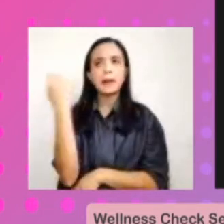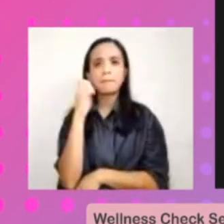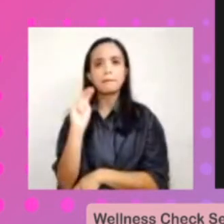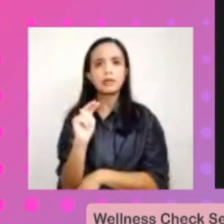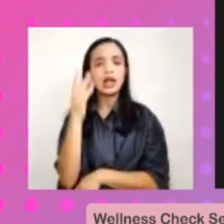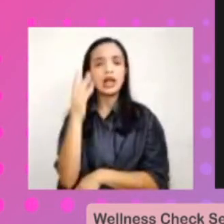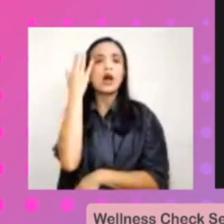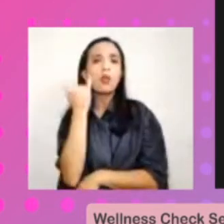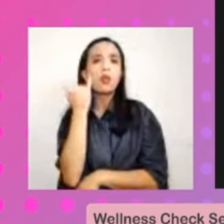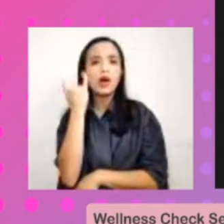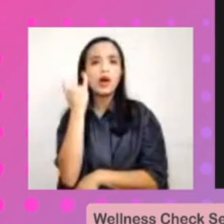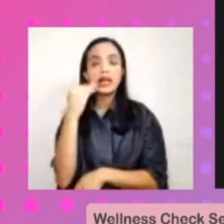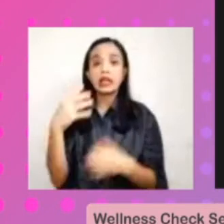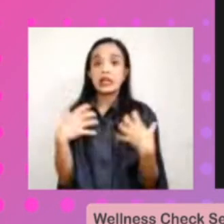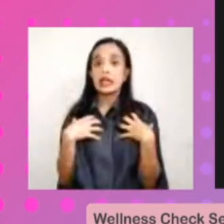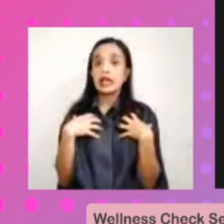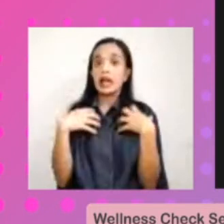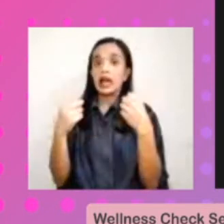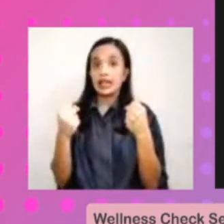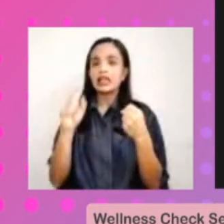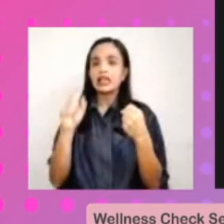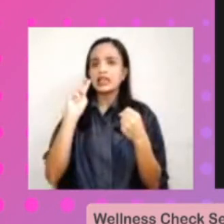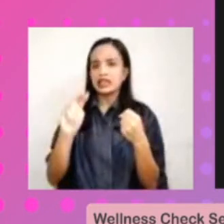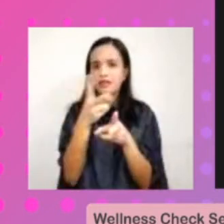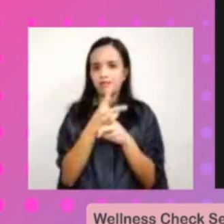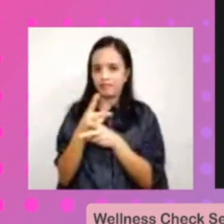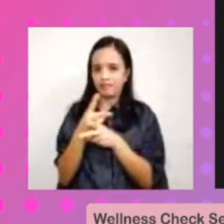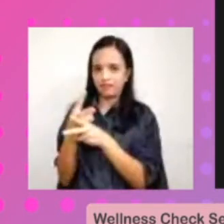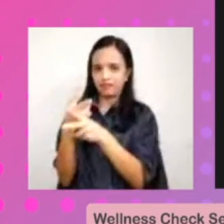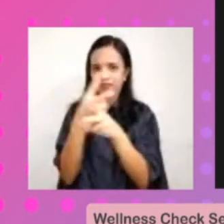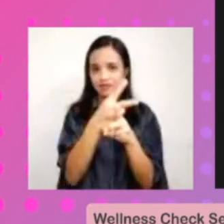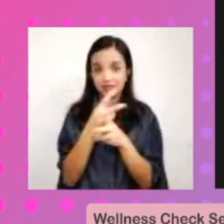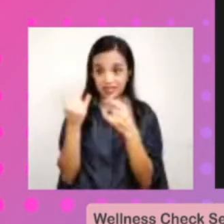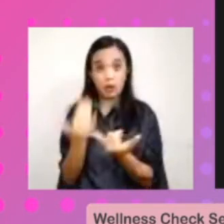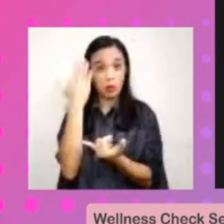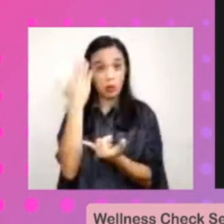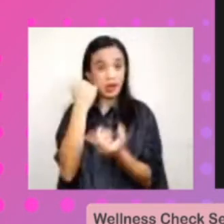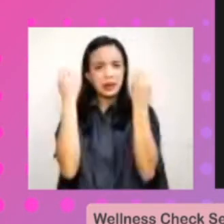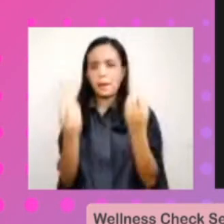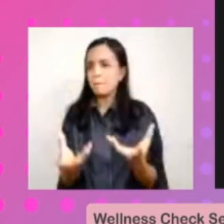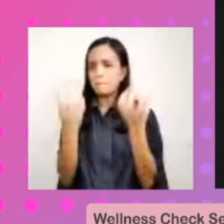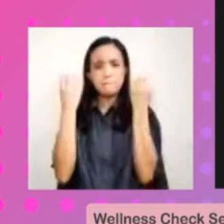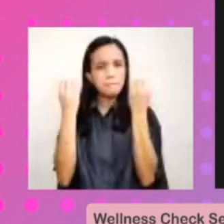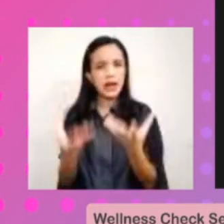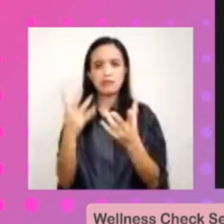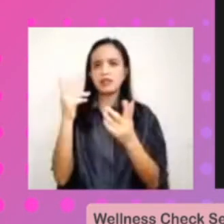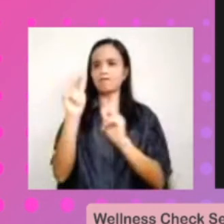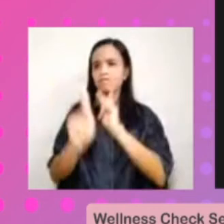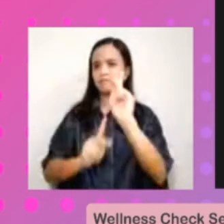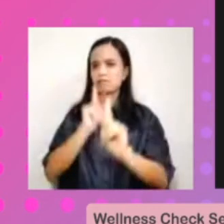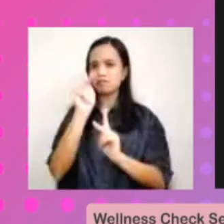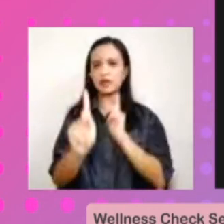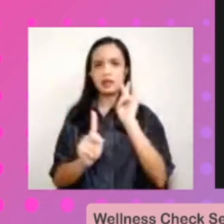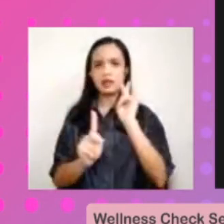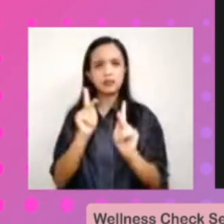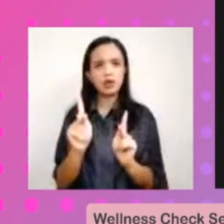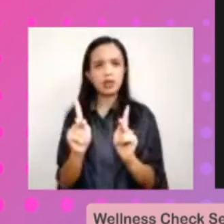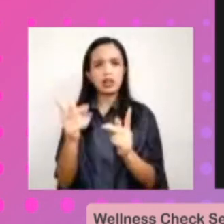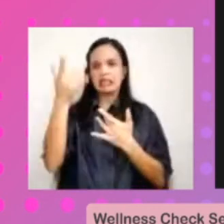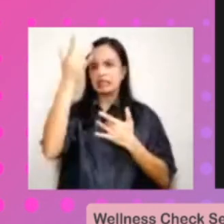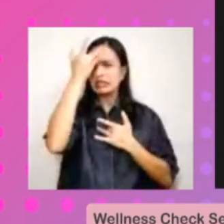exercise is one of the best things na pwede natin gawin para sa buhay talaga natin. But especially now, mas urgent